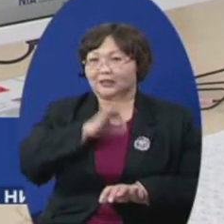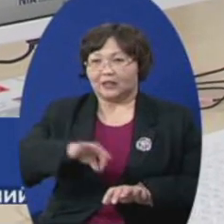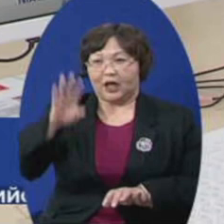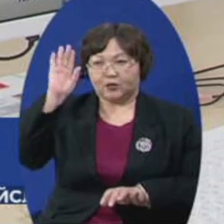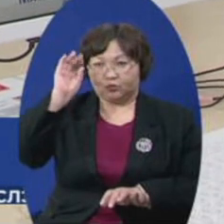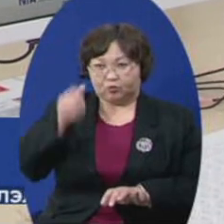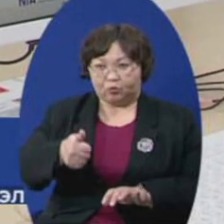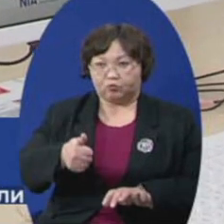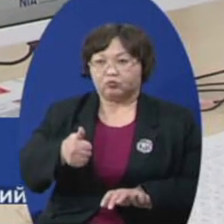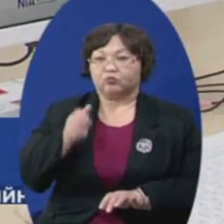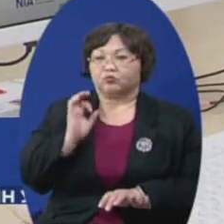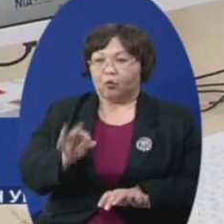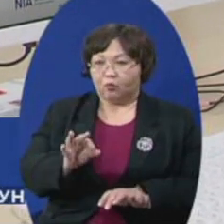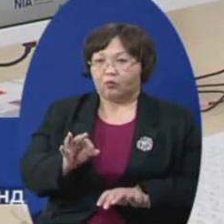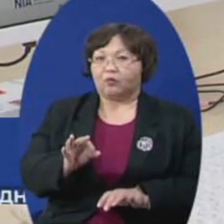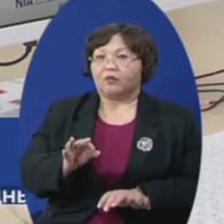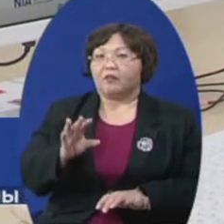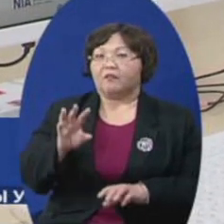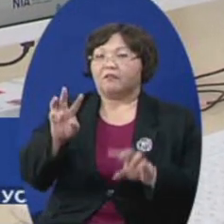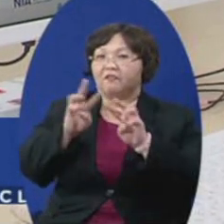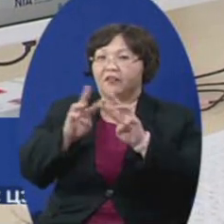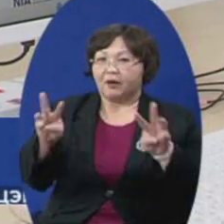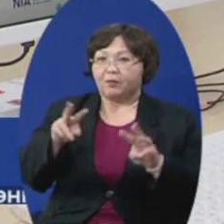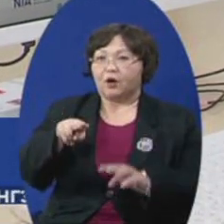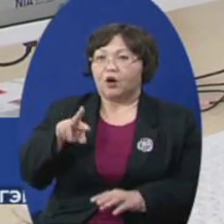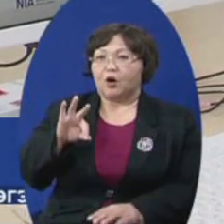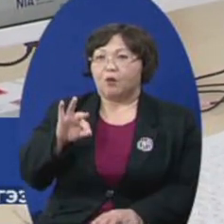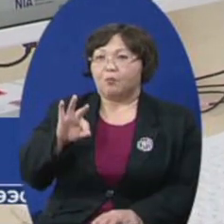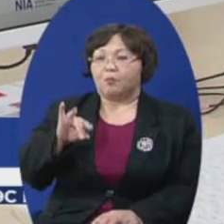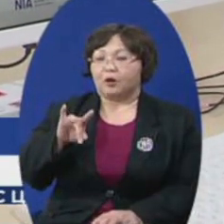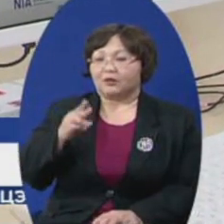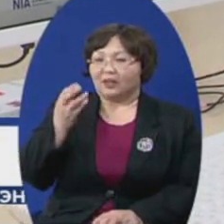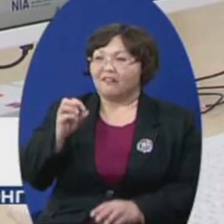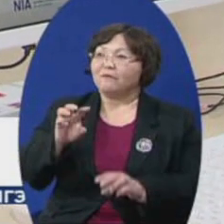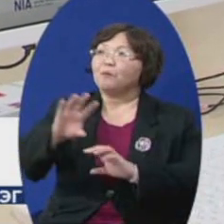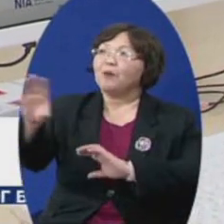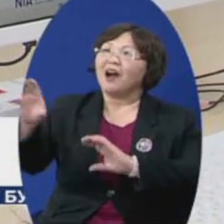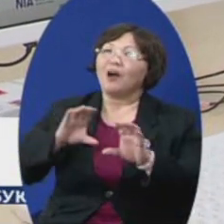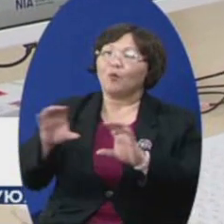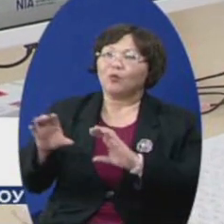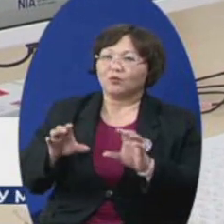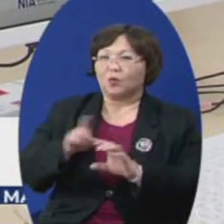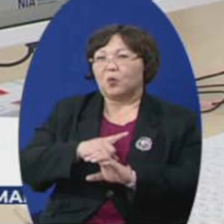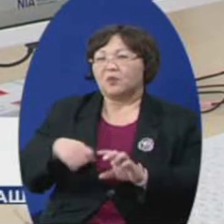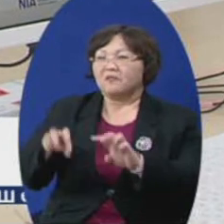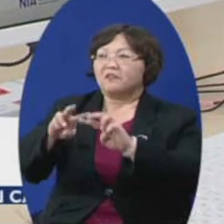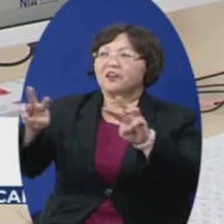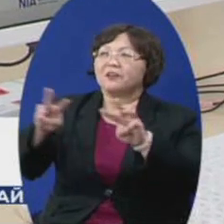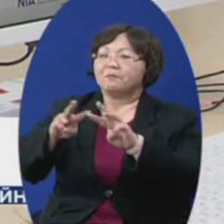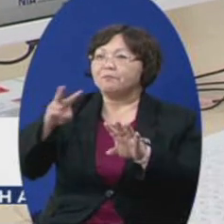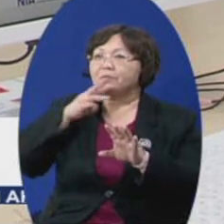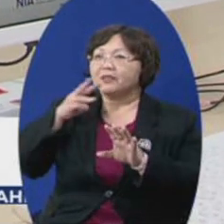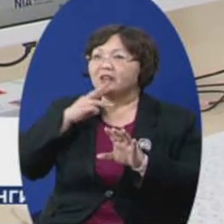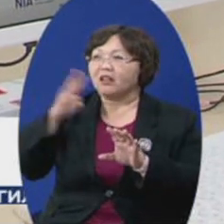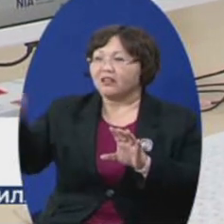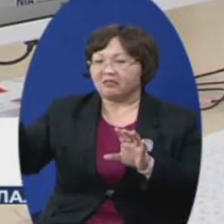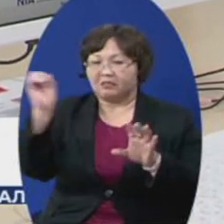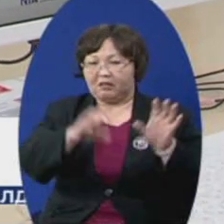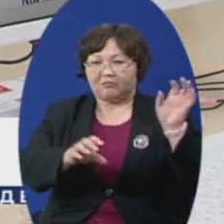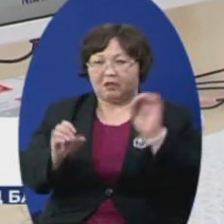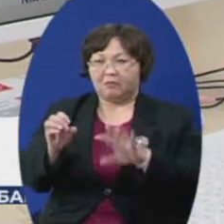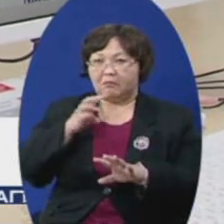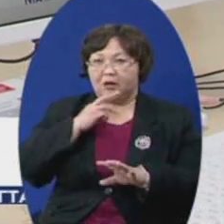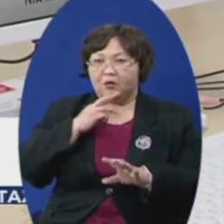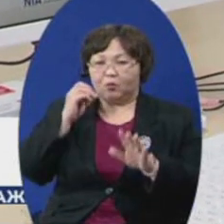сурчлаа гэж бодоход тухайн нөгөө веб портал нь ч юм уу веб хуудсаа цахим мэдээлэл тавьж байгаа байгууллагууд нь